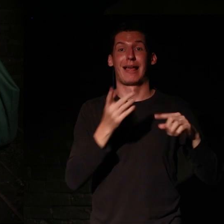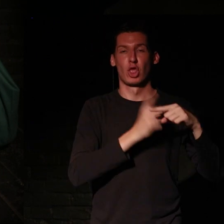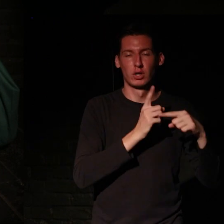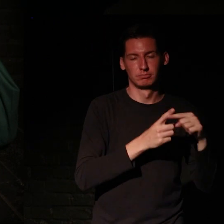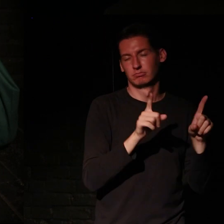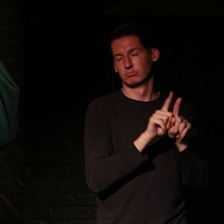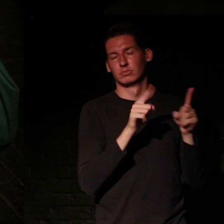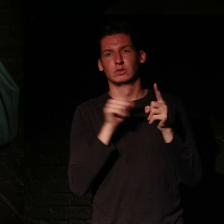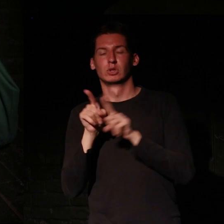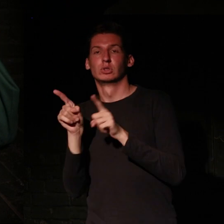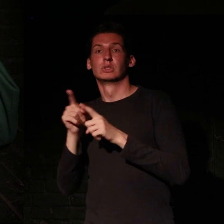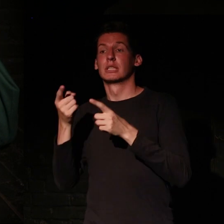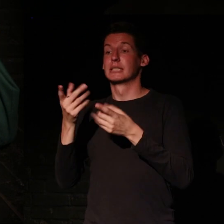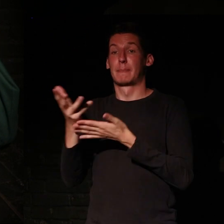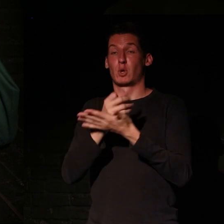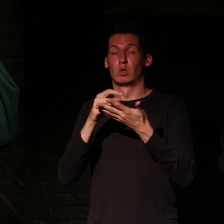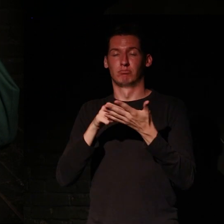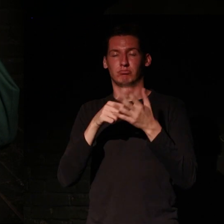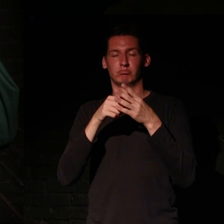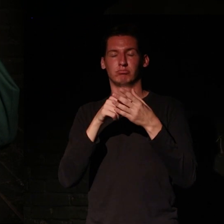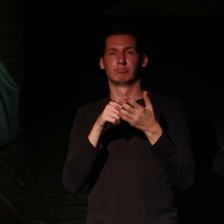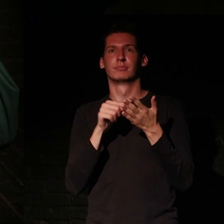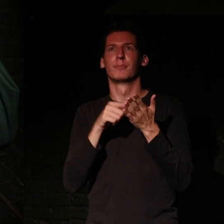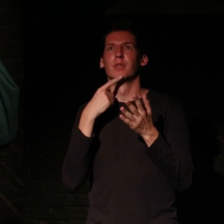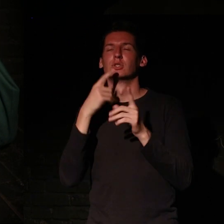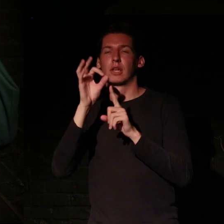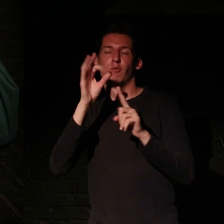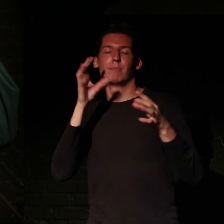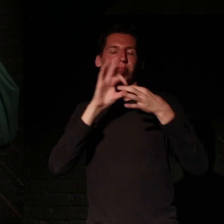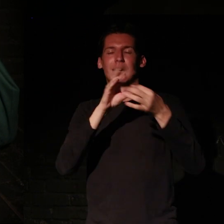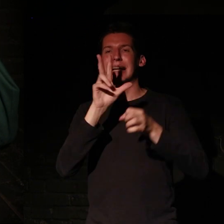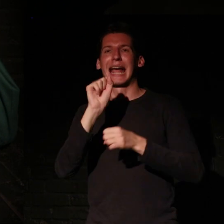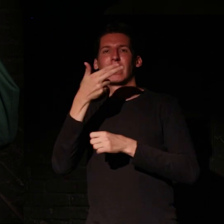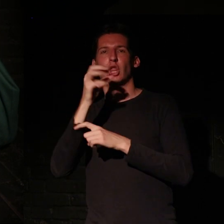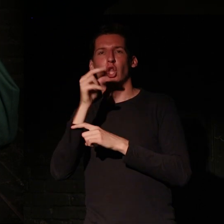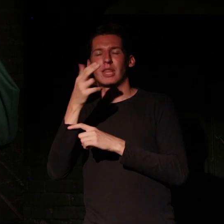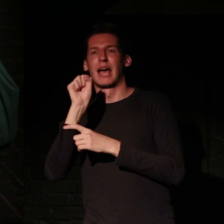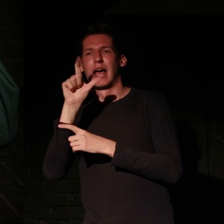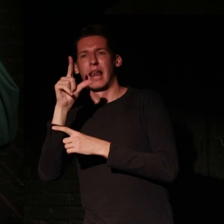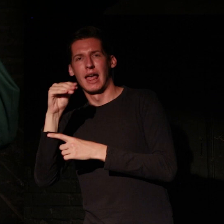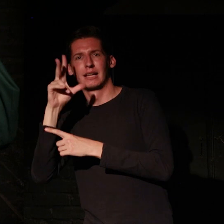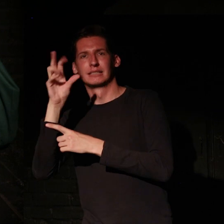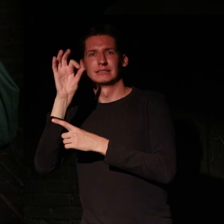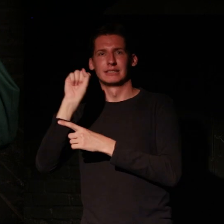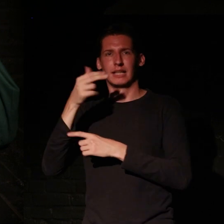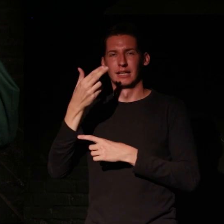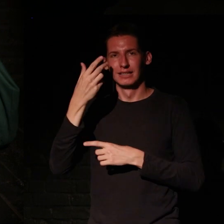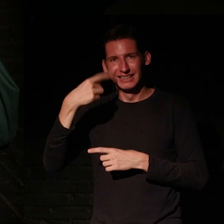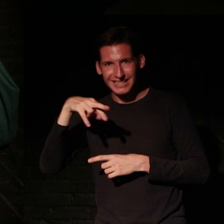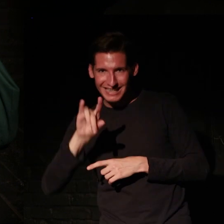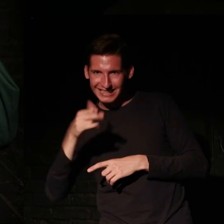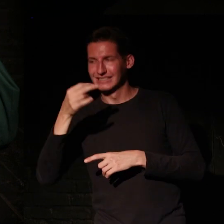czy nazywa się ten zbiór katolicki kanonem aleksandryjskim, to też już w tej